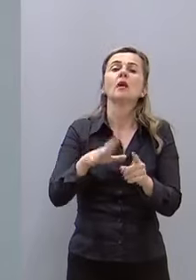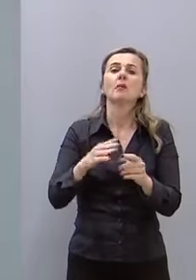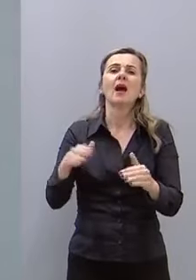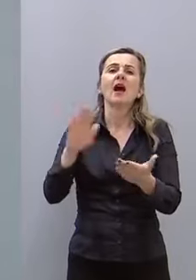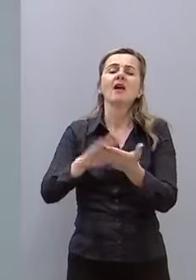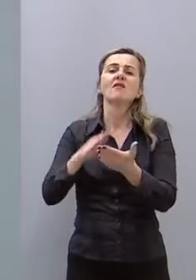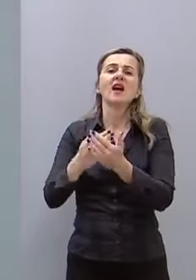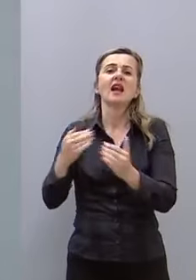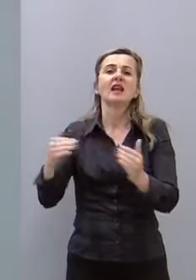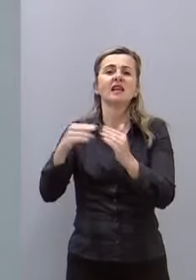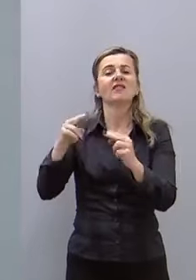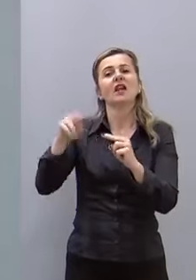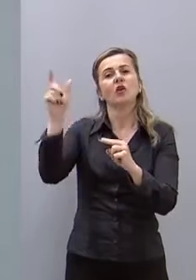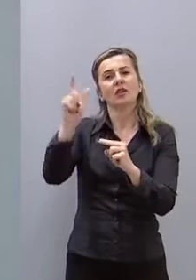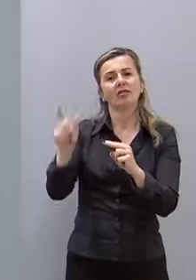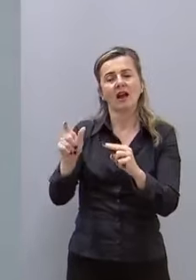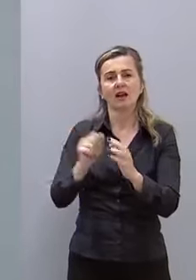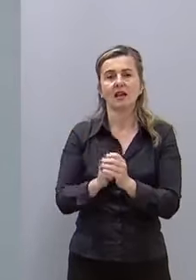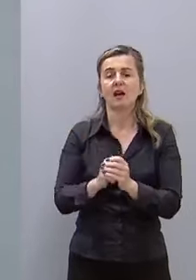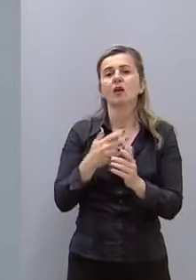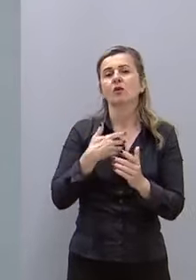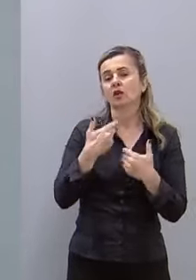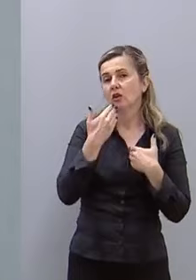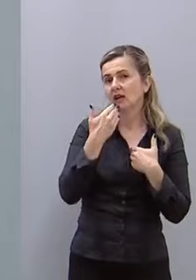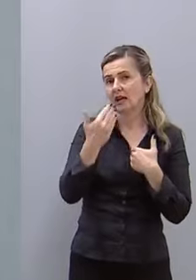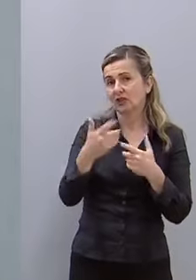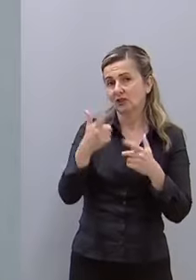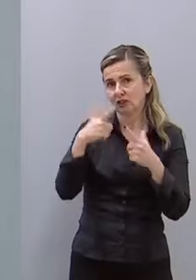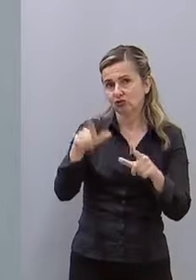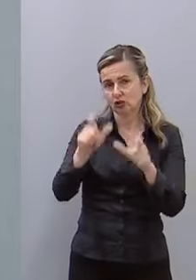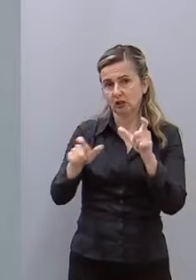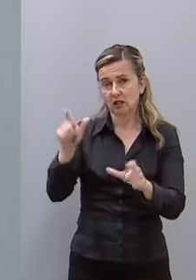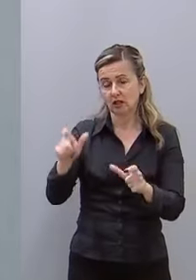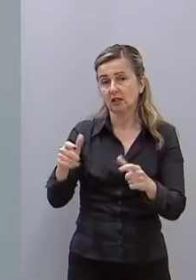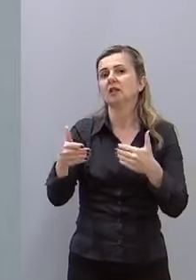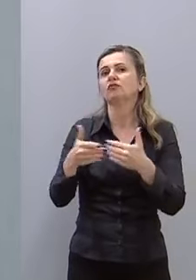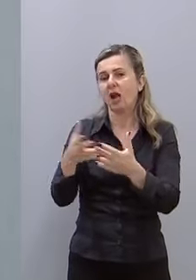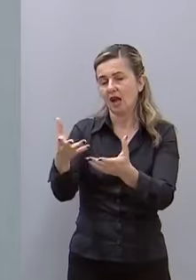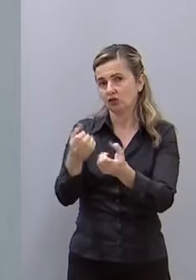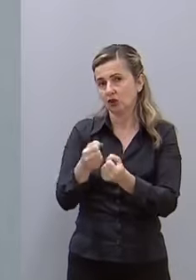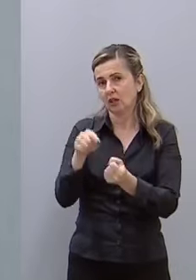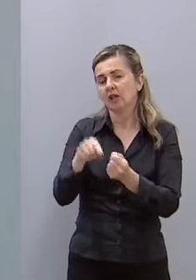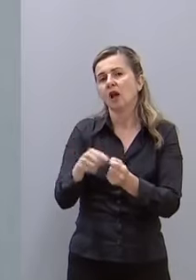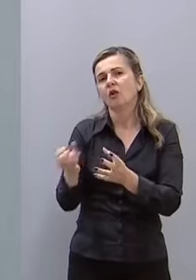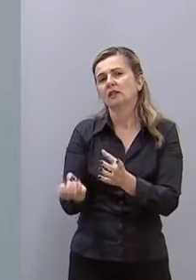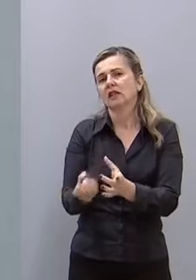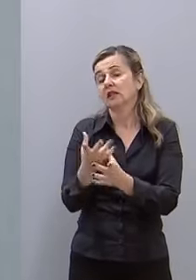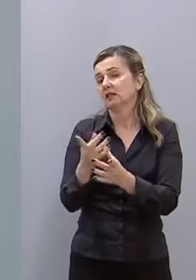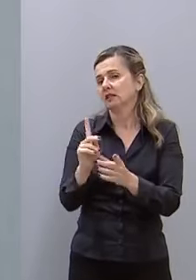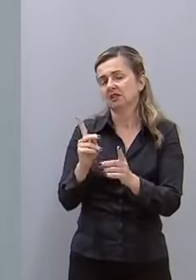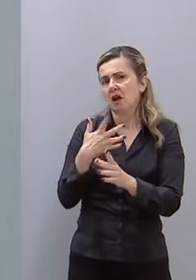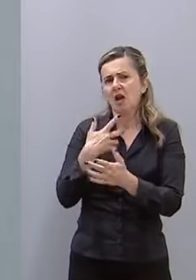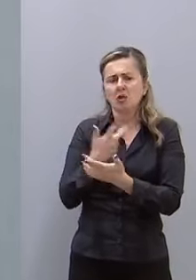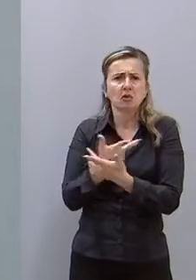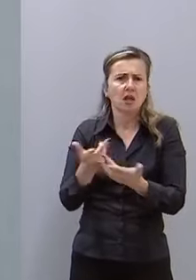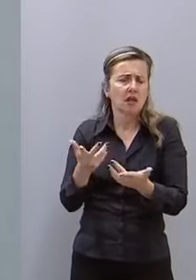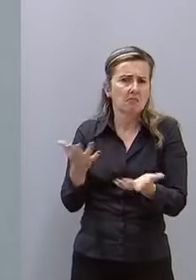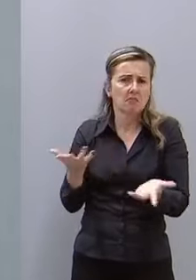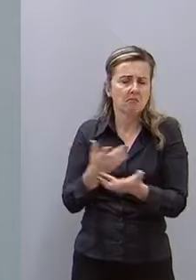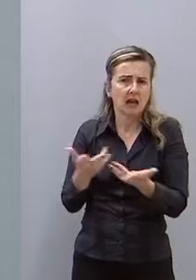ringrazio i cittadini che stanno aderendo a questa iniziativa che non era del tutto scontato voglio dire e